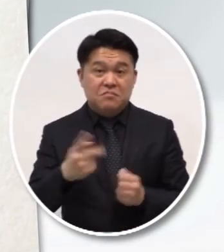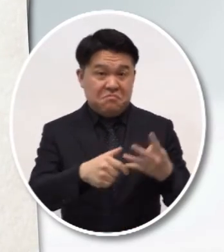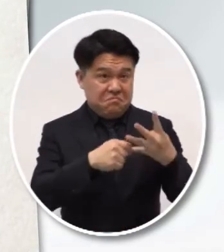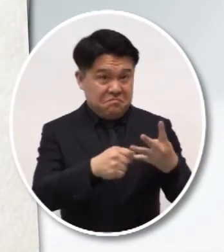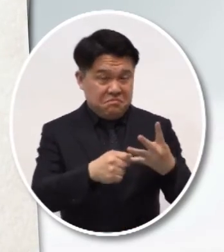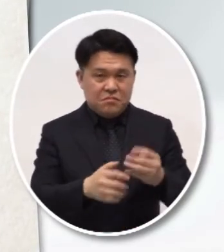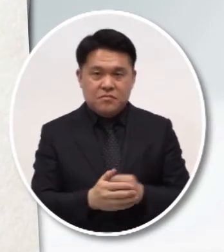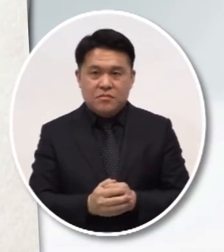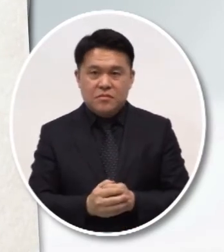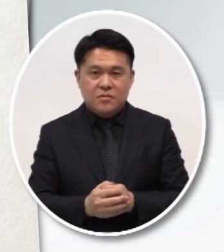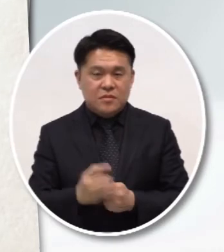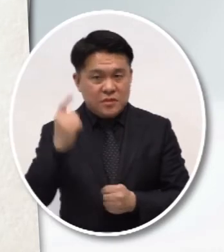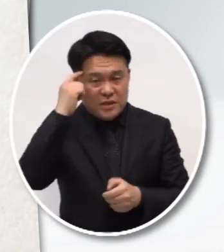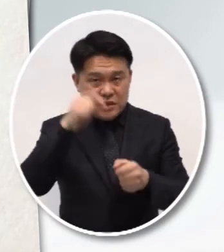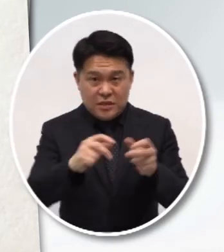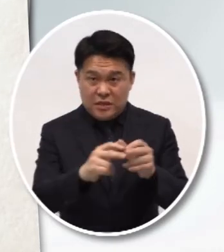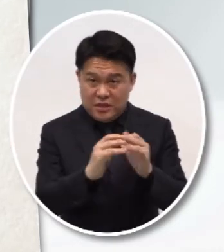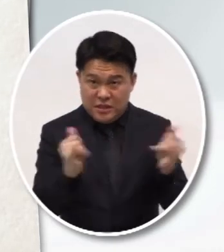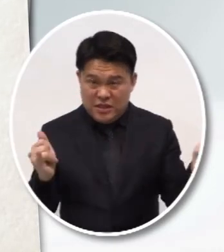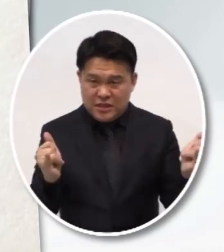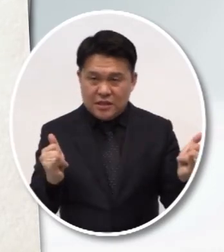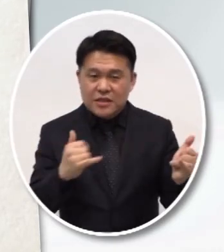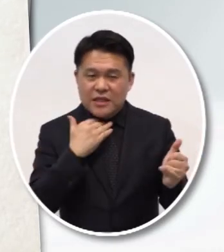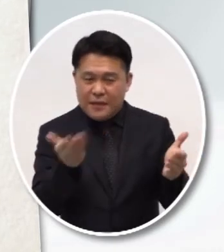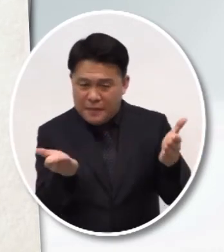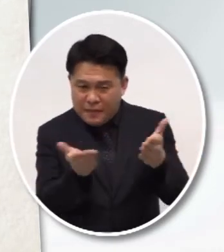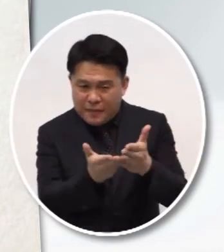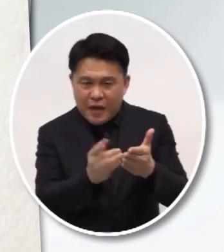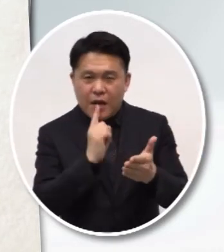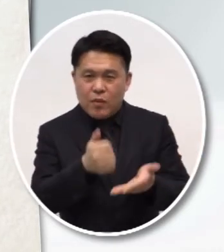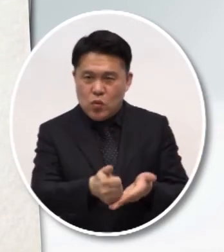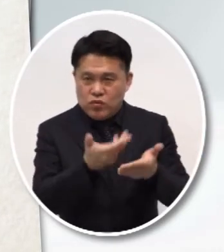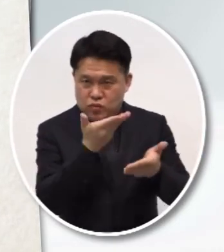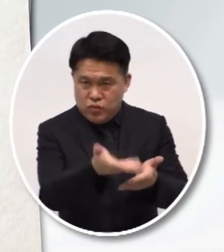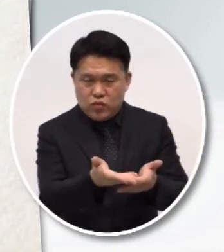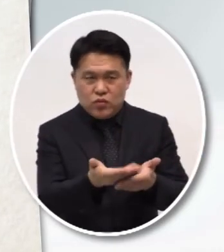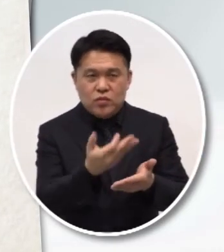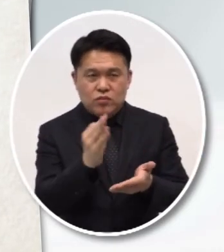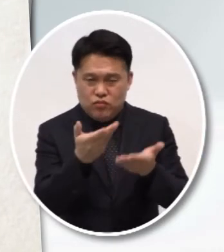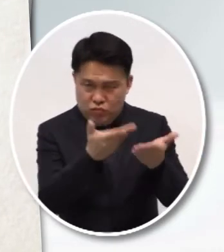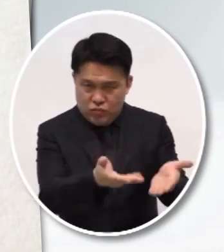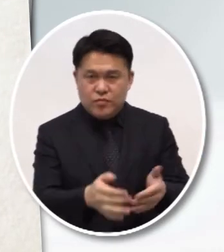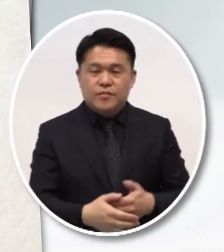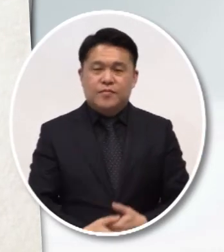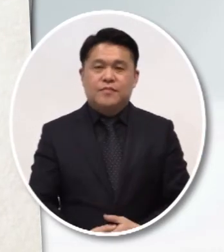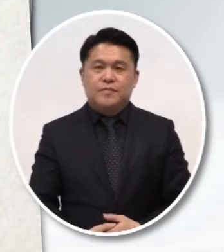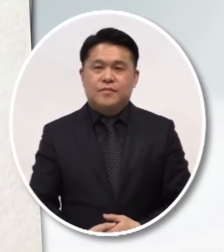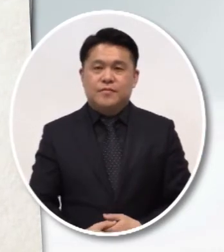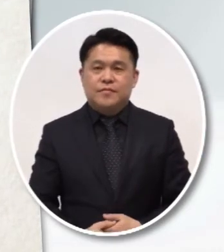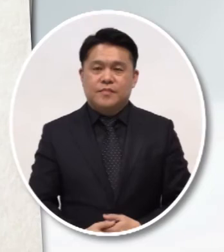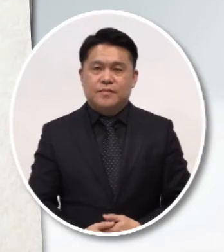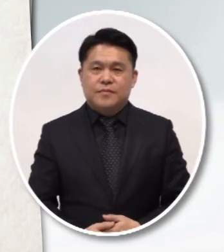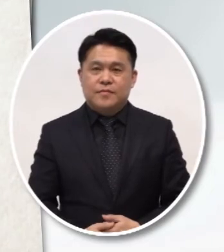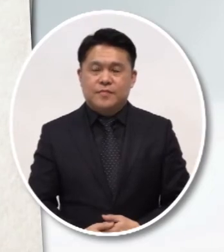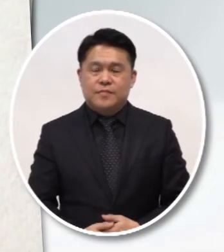넷째, 지적 장애인에게 본인 나이에 맞는 존칭을 사용하고 존중해주세요.